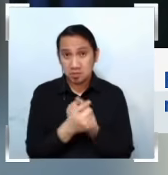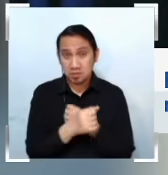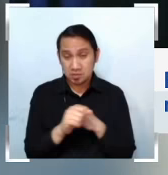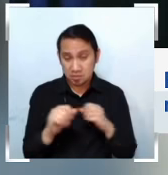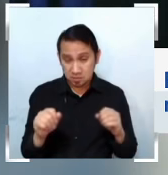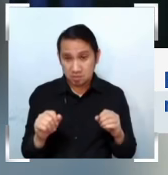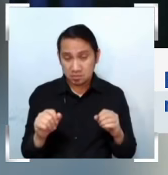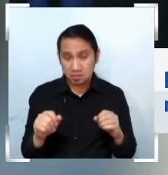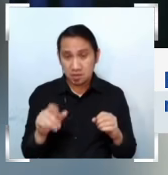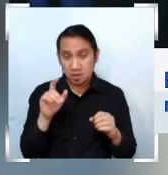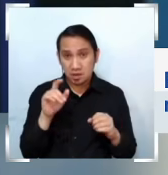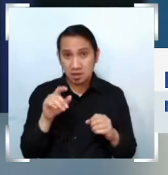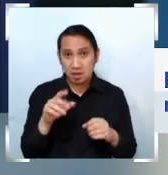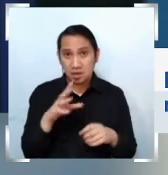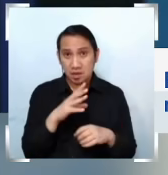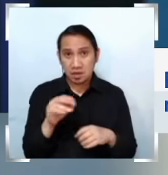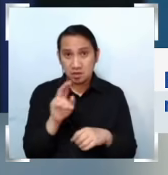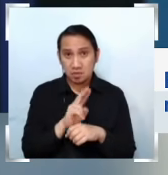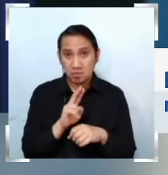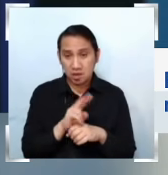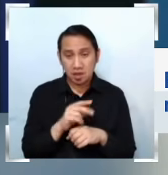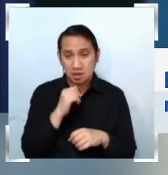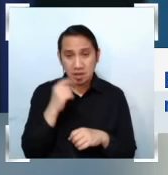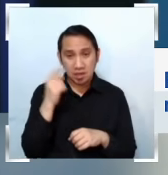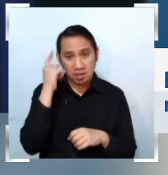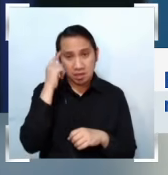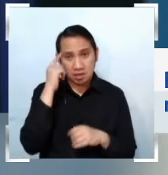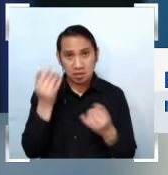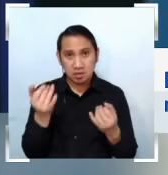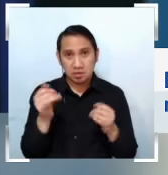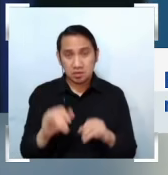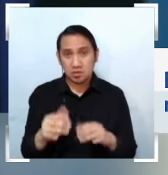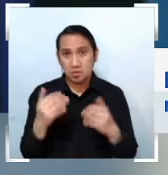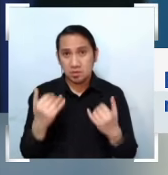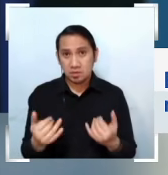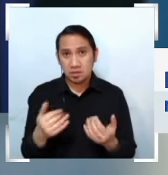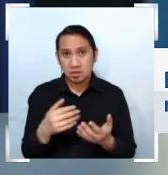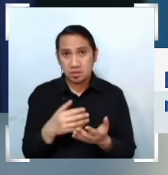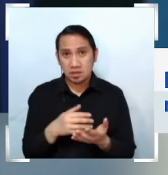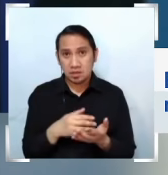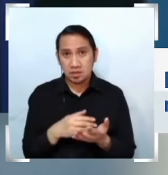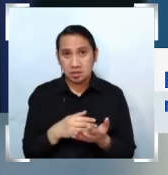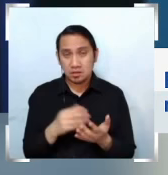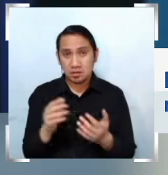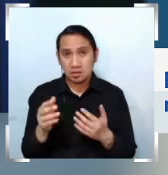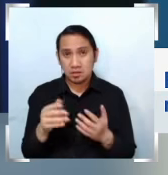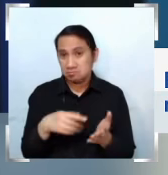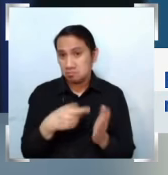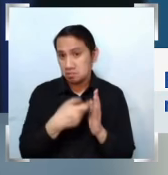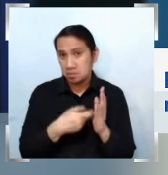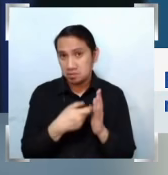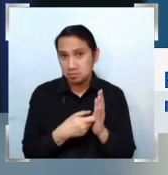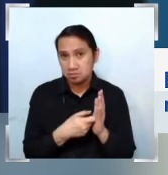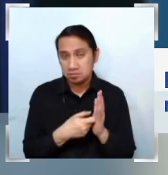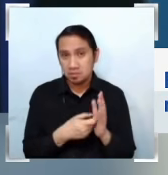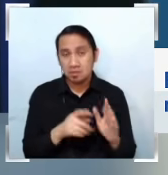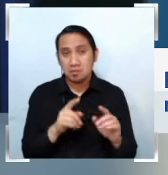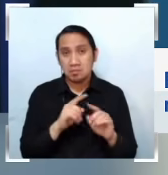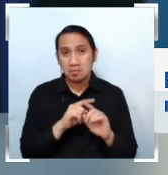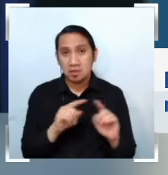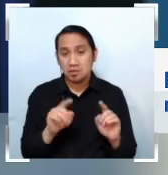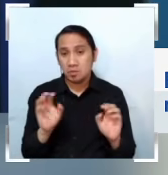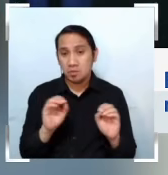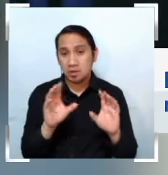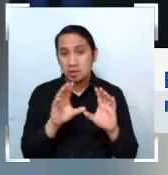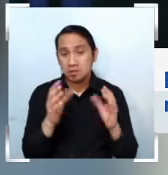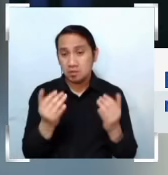I don't think that's an issue. Sa presyo po ang labanan, kahit sinong kaman. Eh unfortunately, wala pong ibang kumpanya na makakabigay